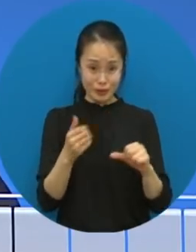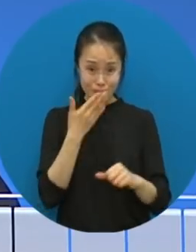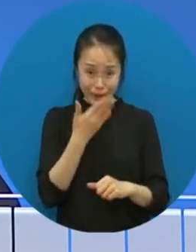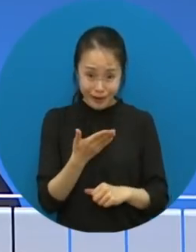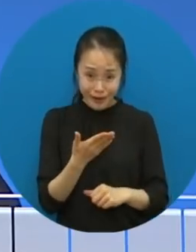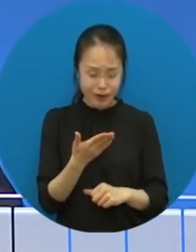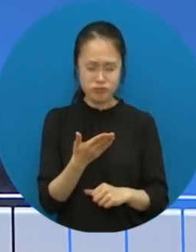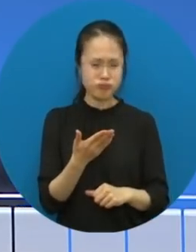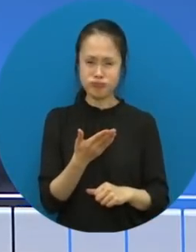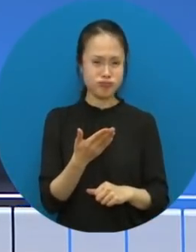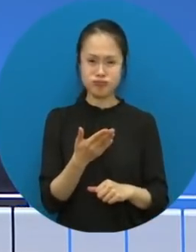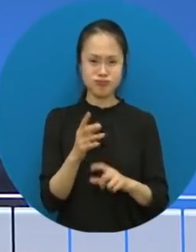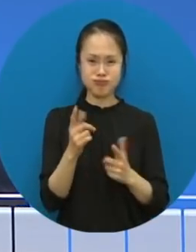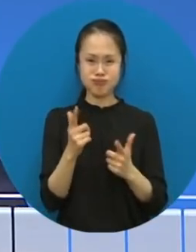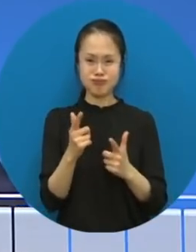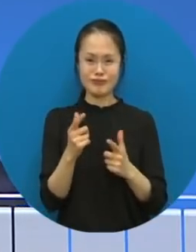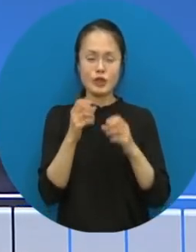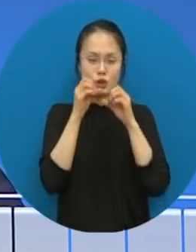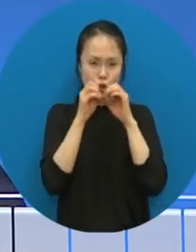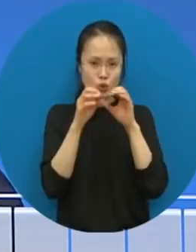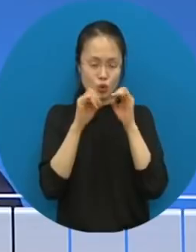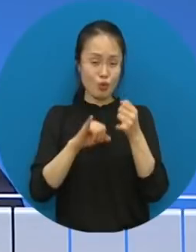이 못 먹어본 사람은 못합니다.